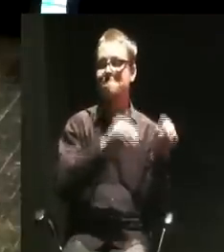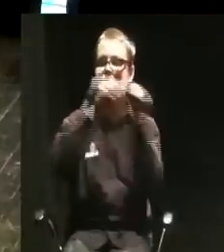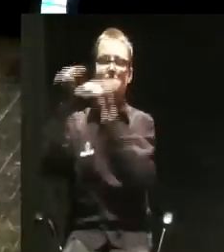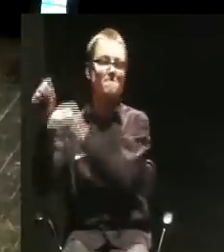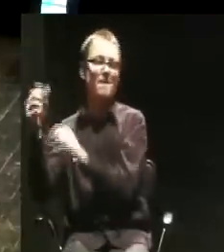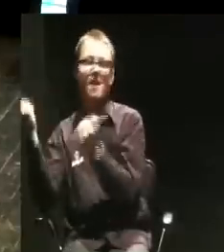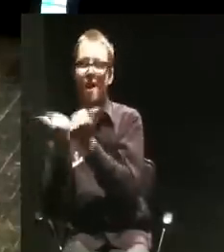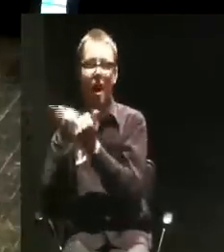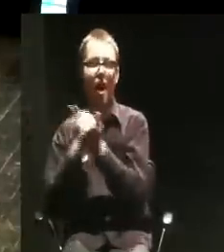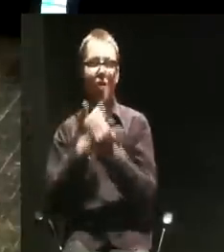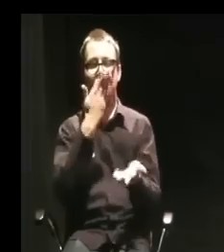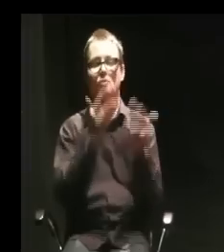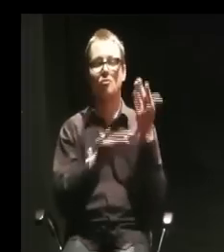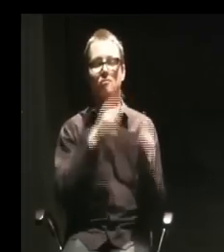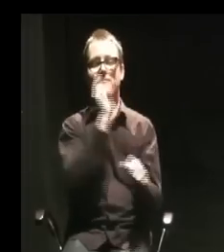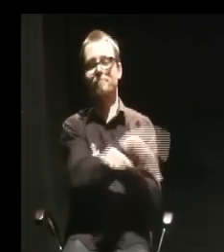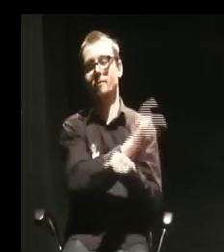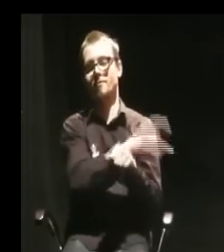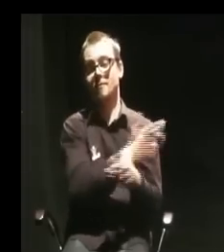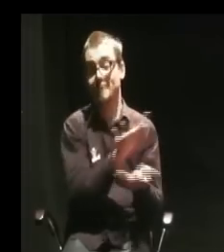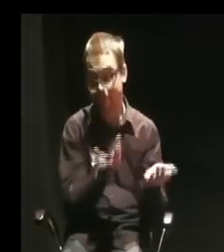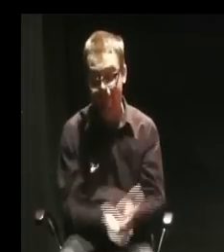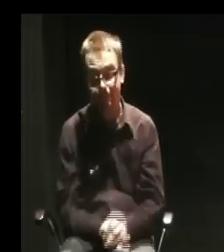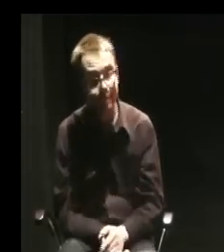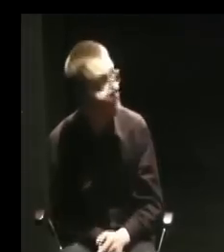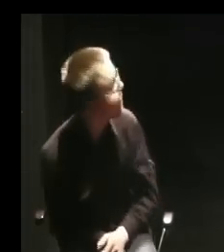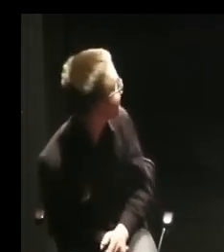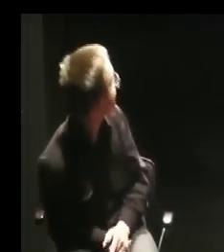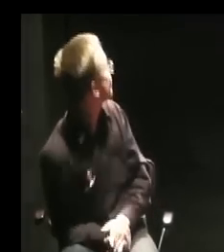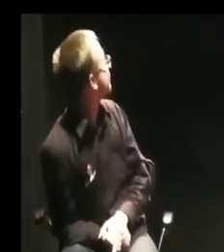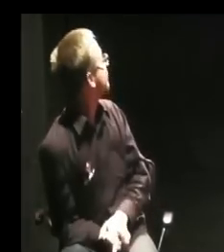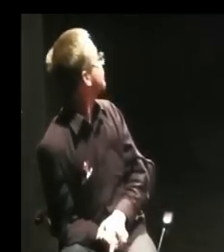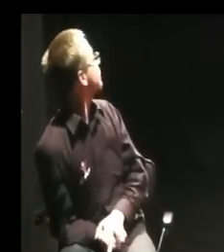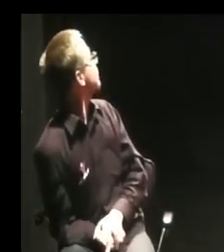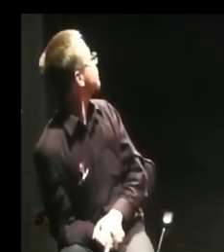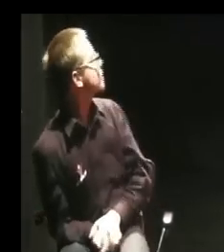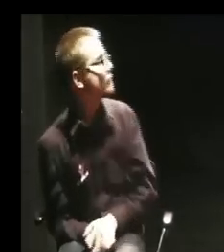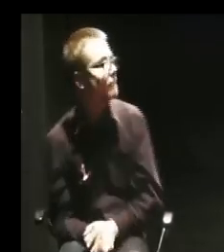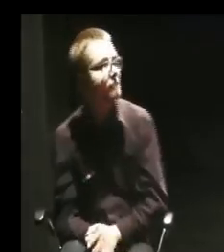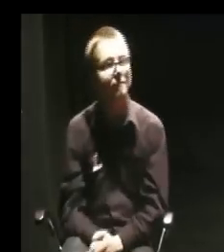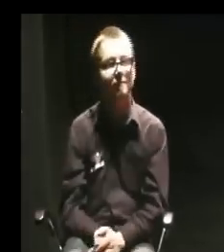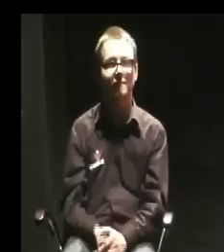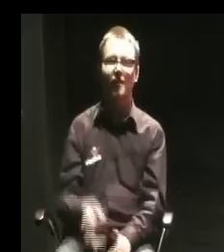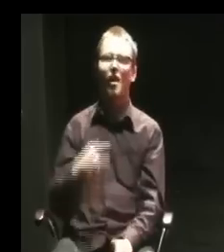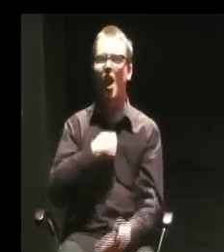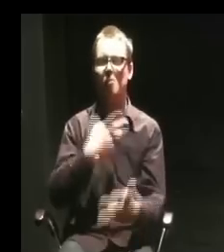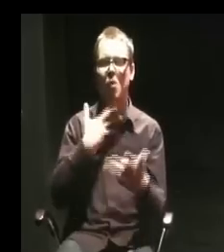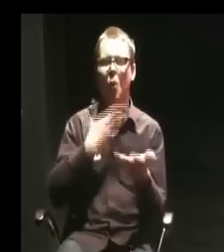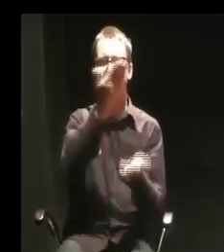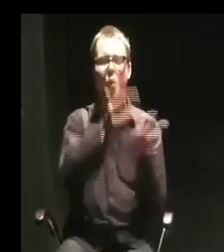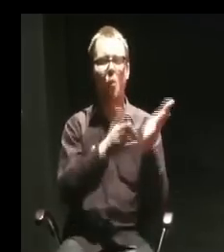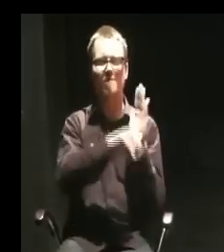Krakowa. I wtedy spojrzałem na Lublin oczami dość krytycznymi.